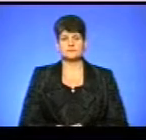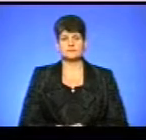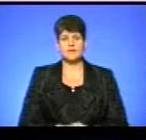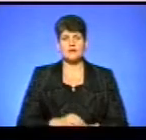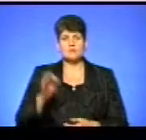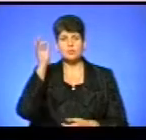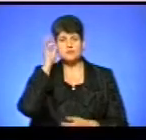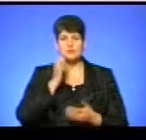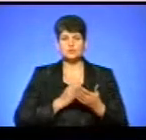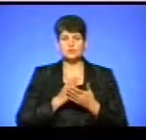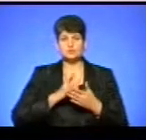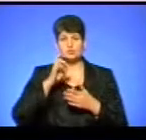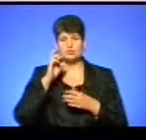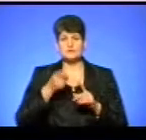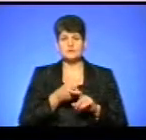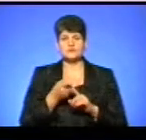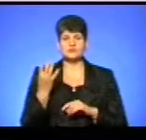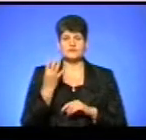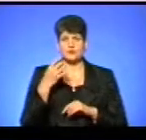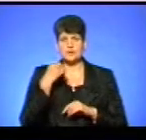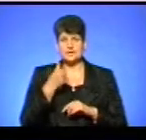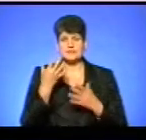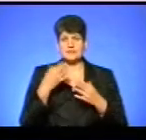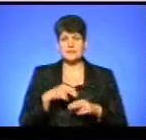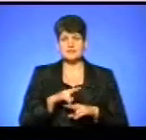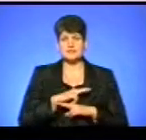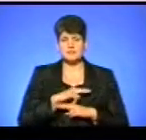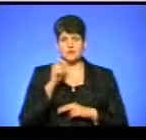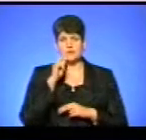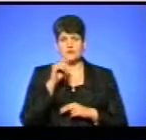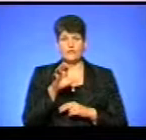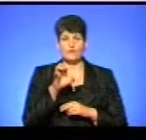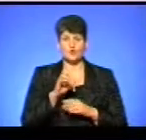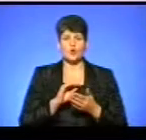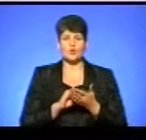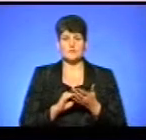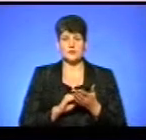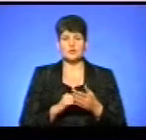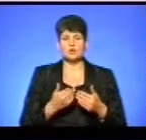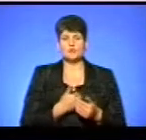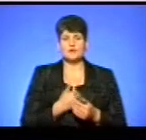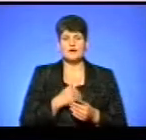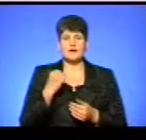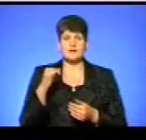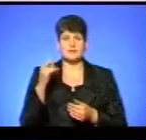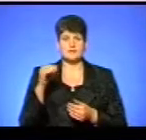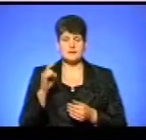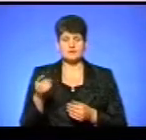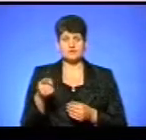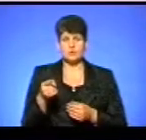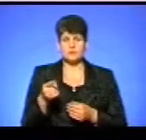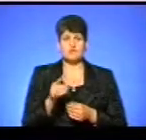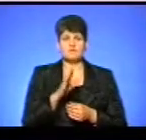Поминальну службу Божу з нагоди 4-ї річниці з дня загибелі українського фотокореспондента, добровольця Айдару, волонтера і пластуна з Тернополя